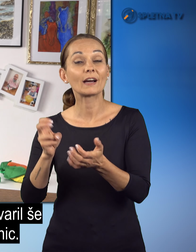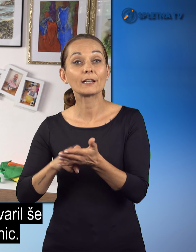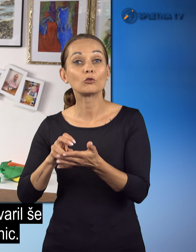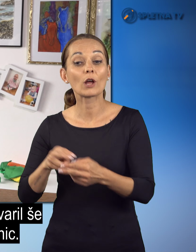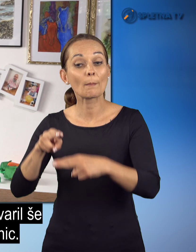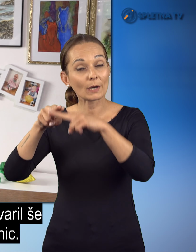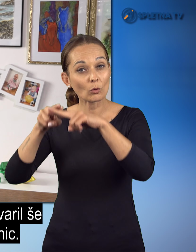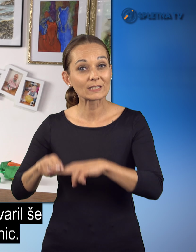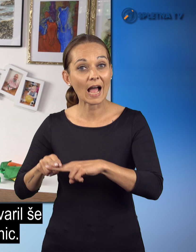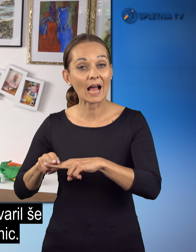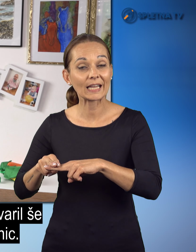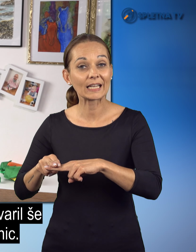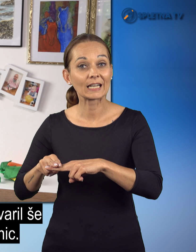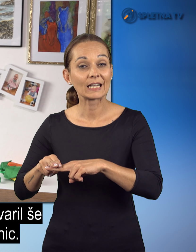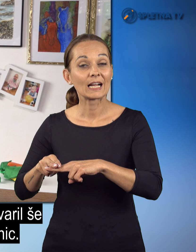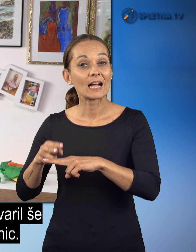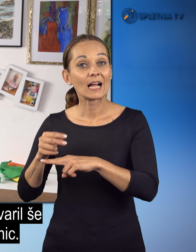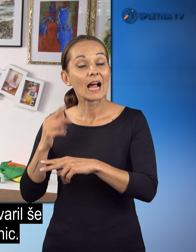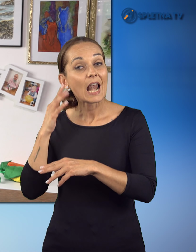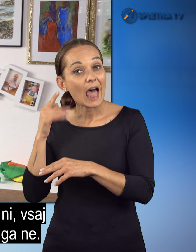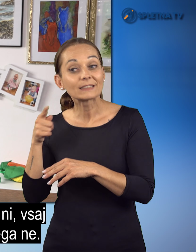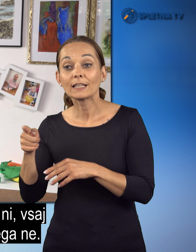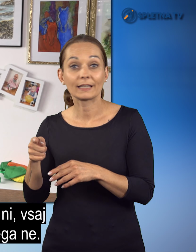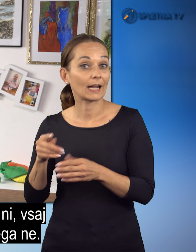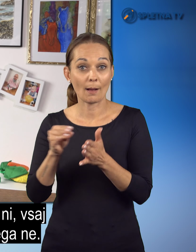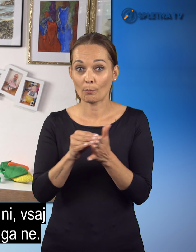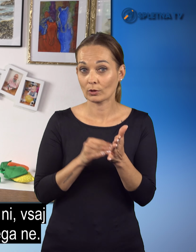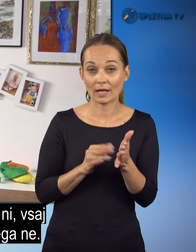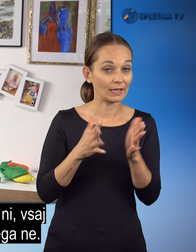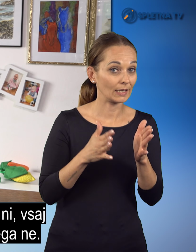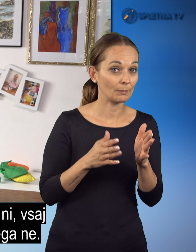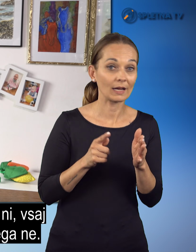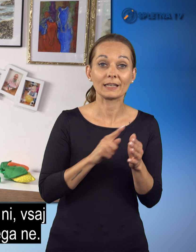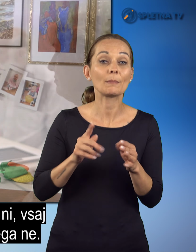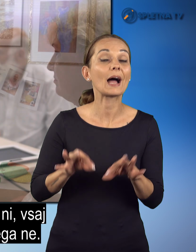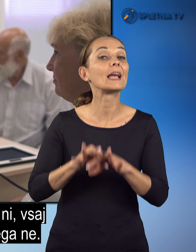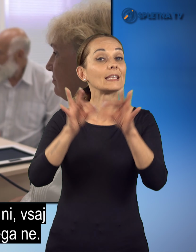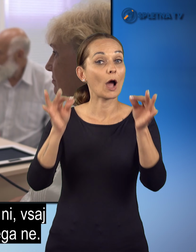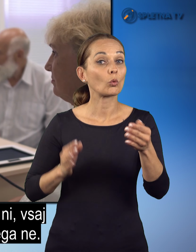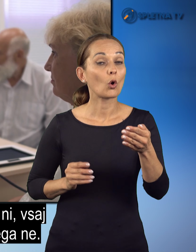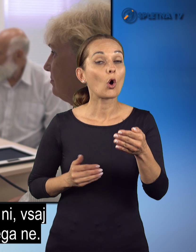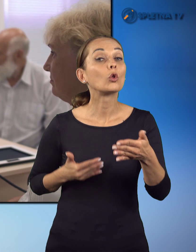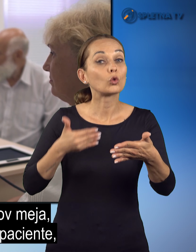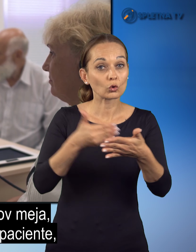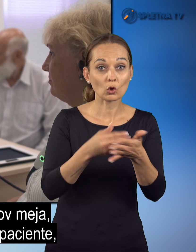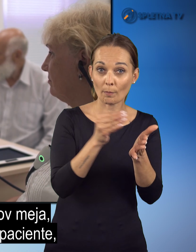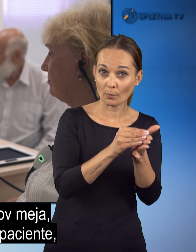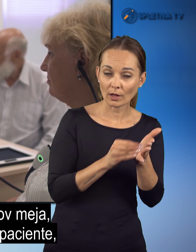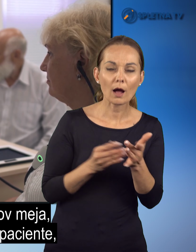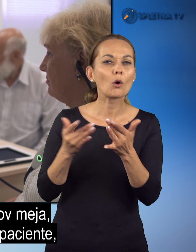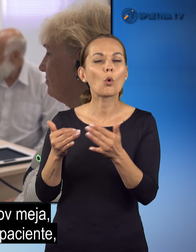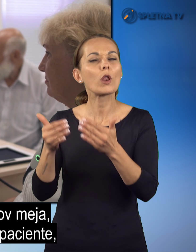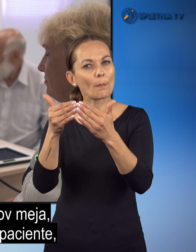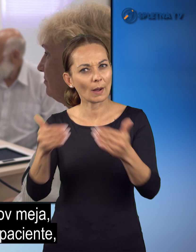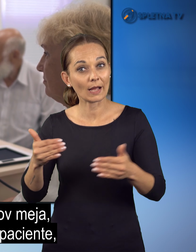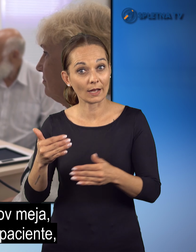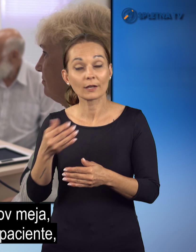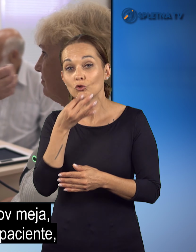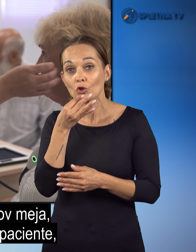pokvaril še preostalih glasnic. In tega podatka ni, saj dostopno javnega ne. Če je 85 meja, koliko je pa